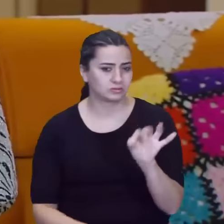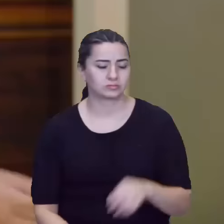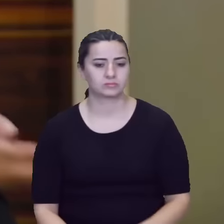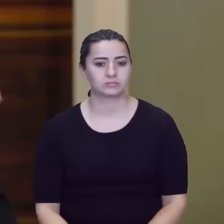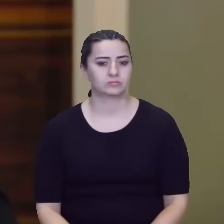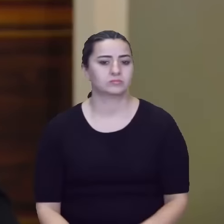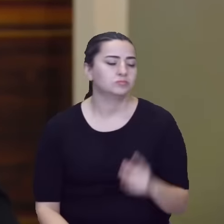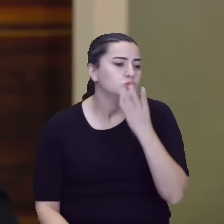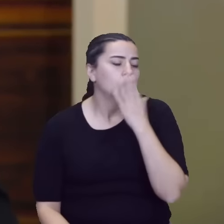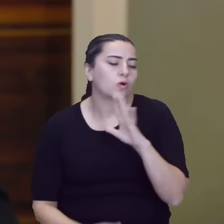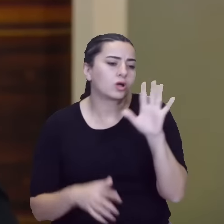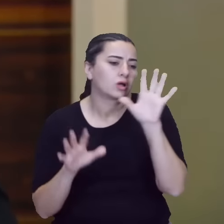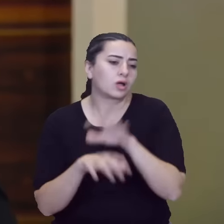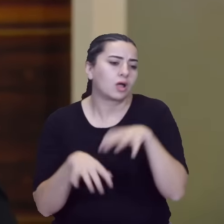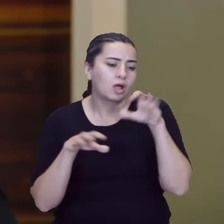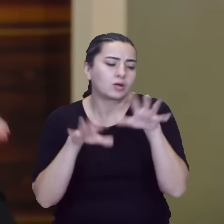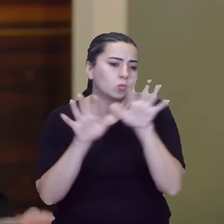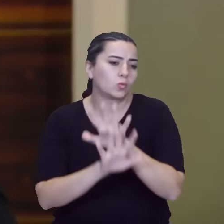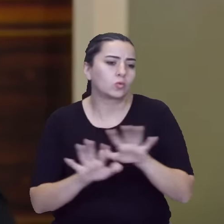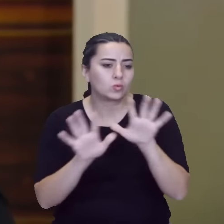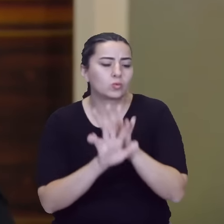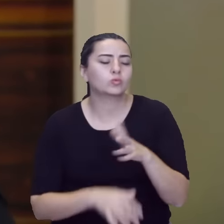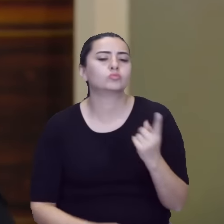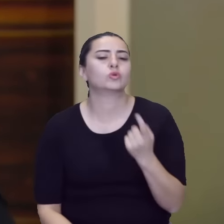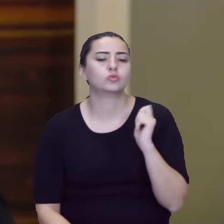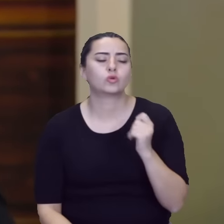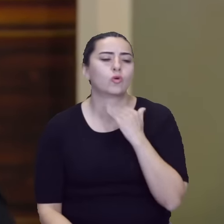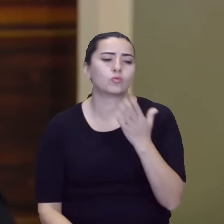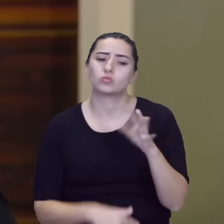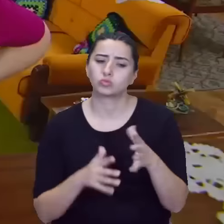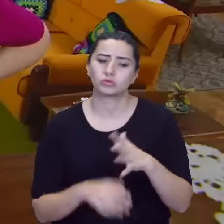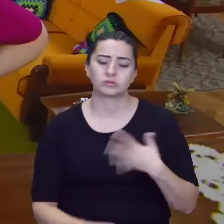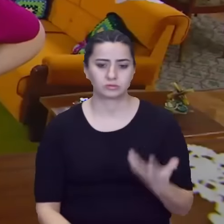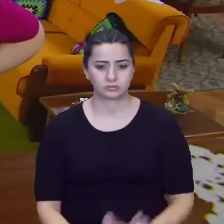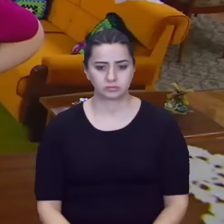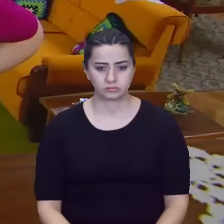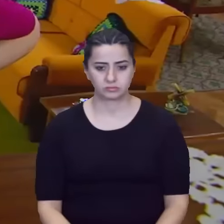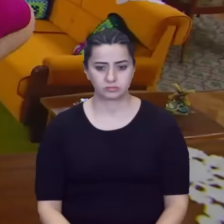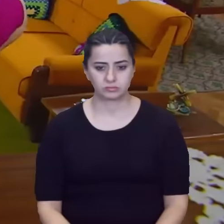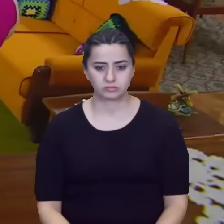Ya bir şey oldu. Yok karlı karlı bir şey gösterip duruyor işte. Yok olmayacak. Vallahi bozacaksınız